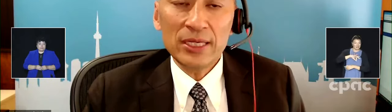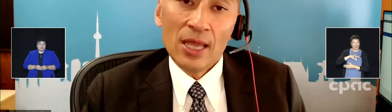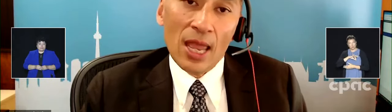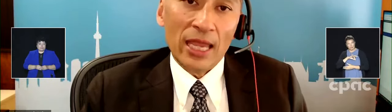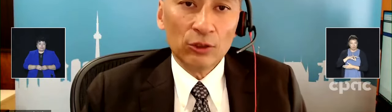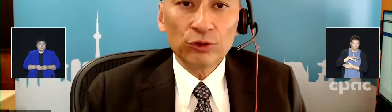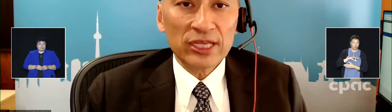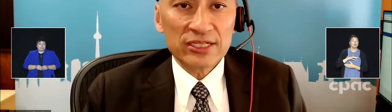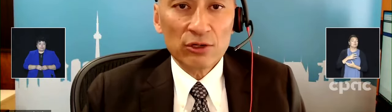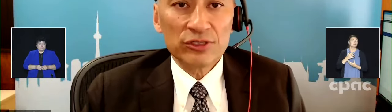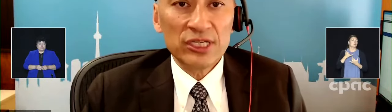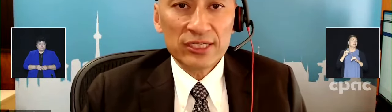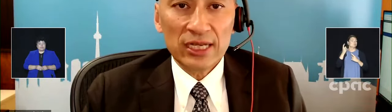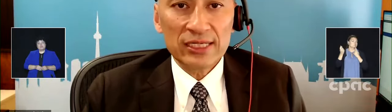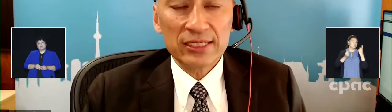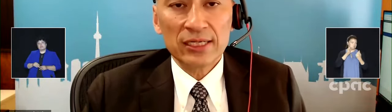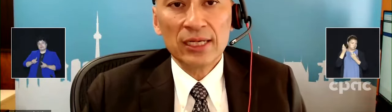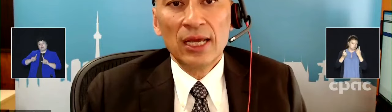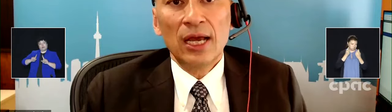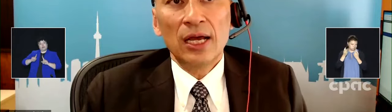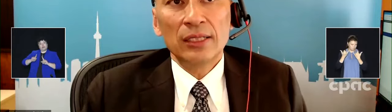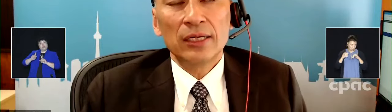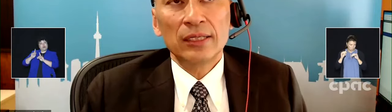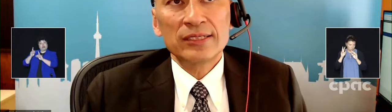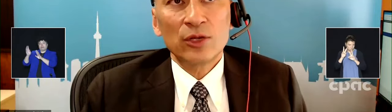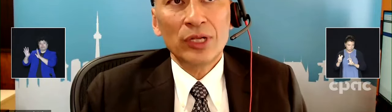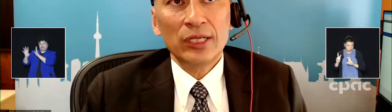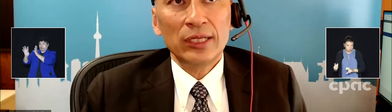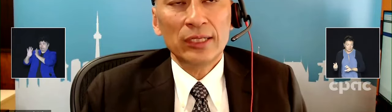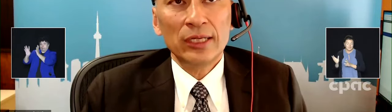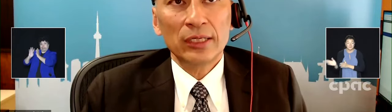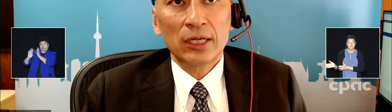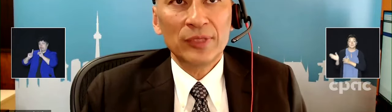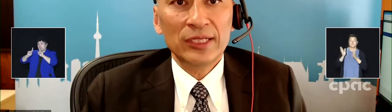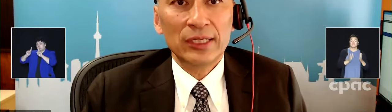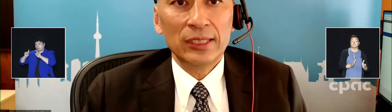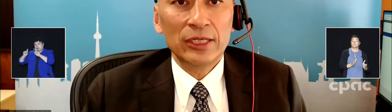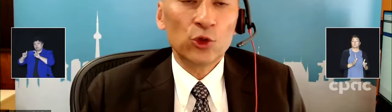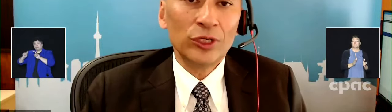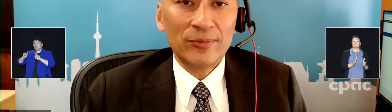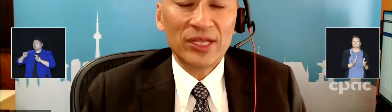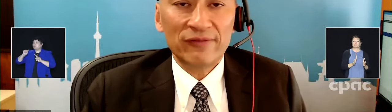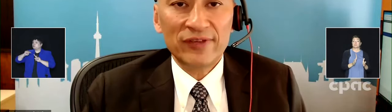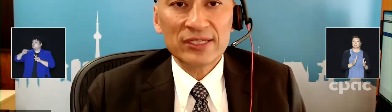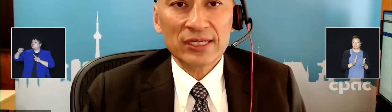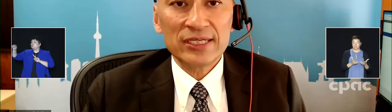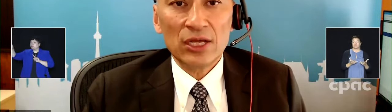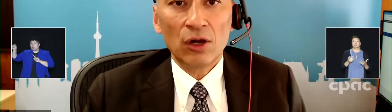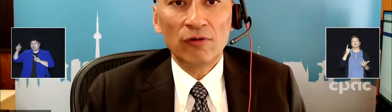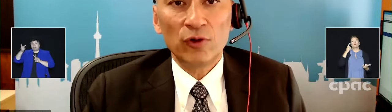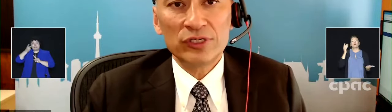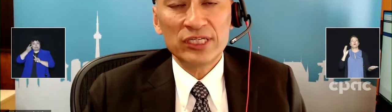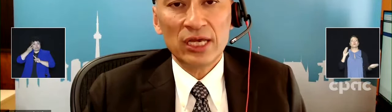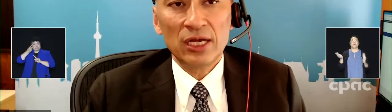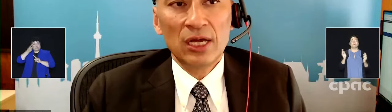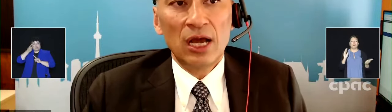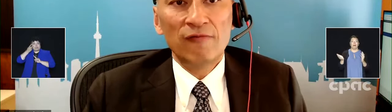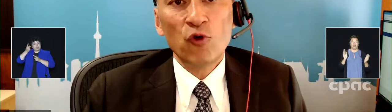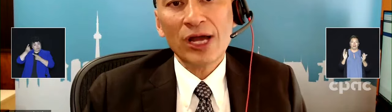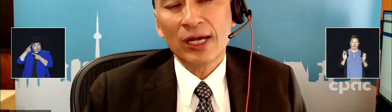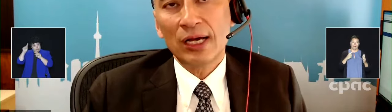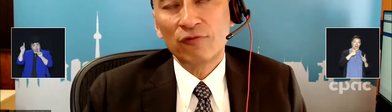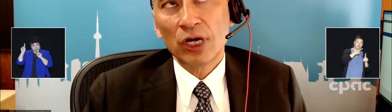du pays? Et l'autre question aussi c'est c'est quoi les coûts et les bénéfices si on veut aussi